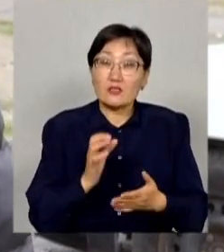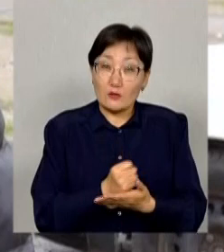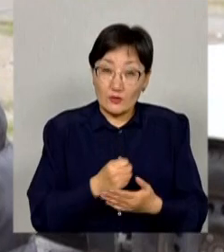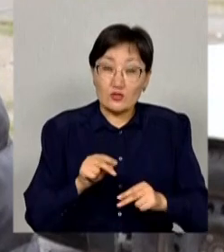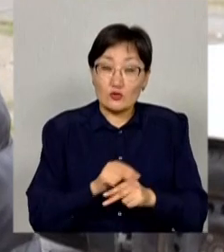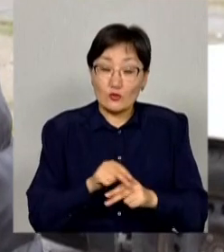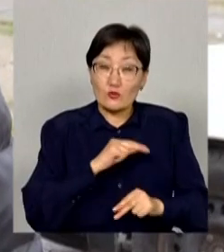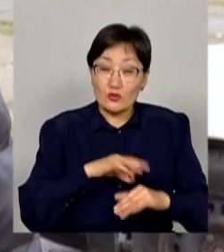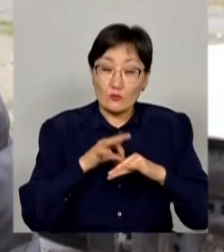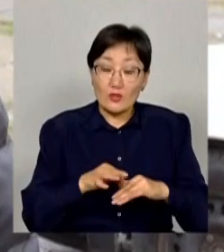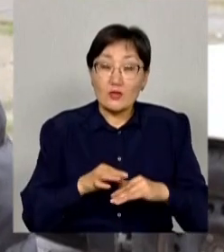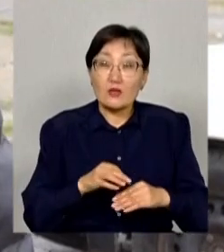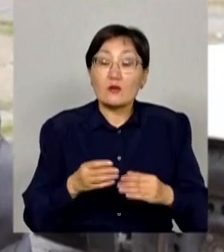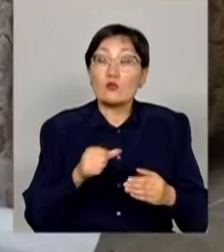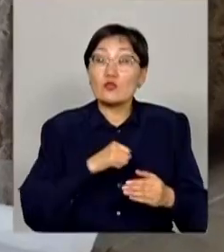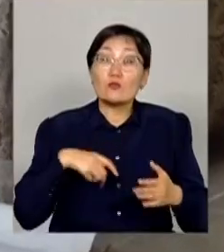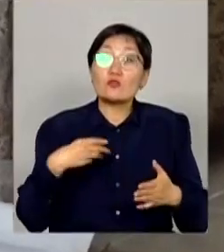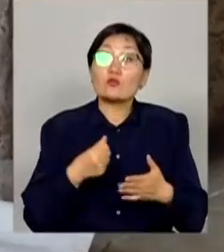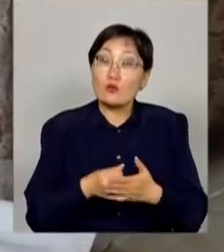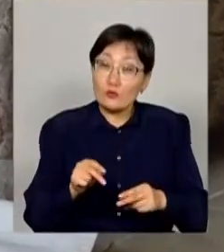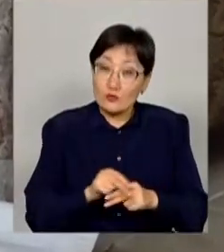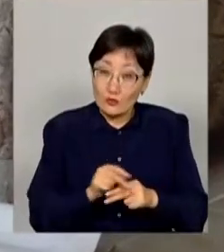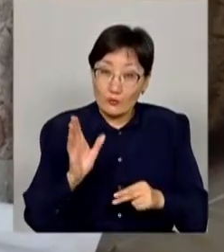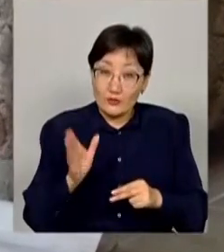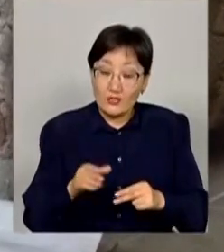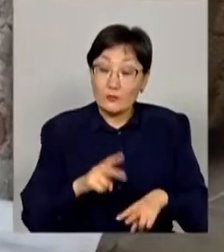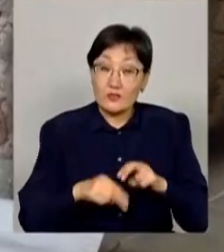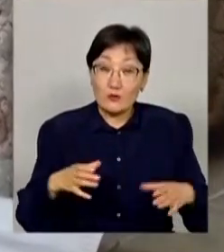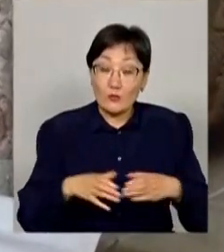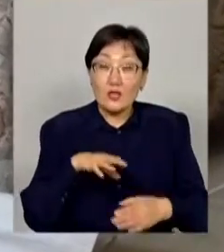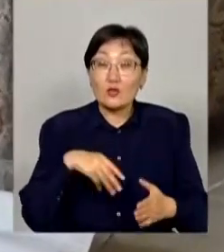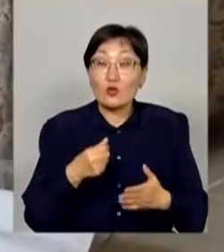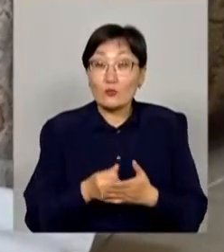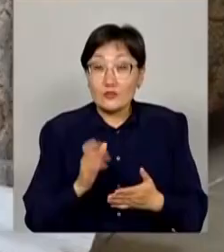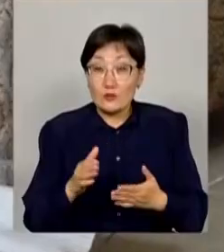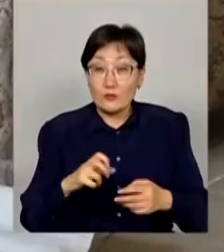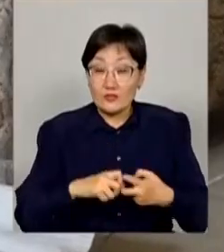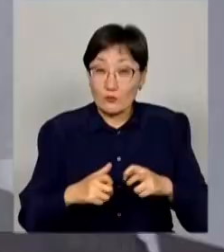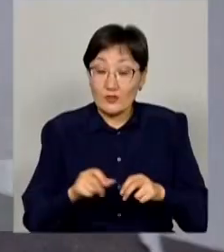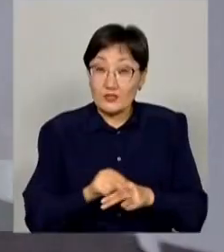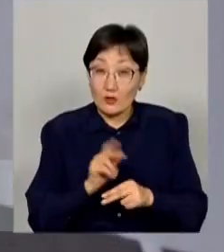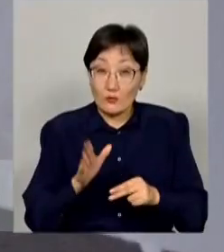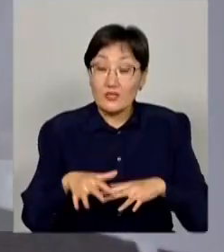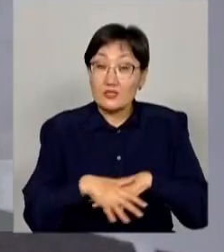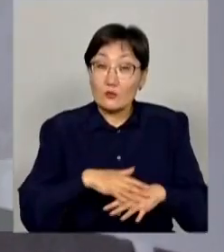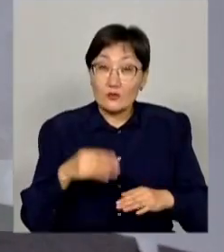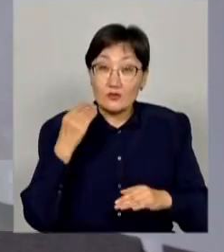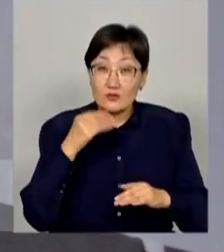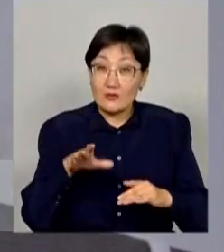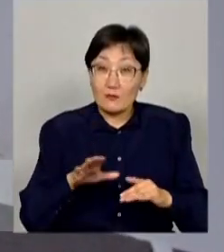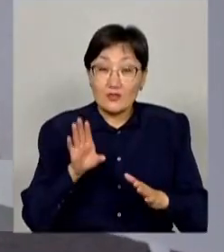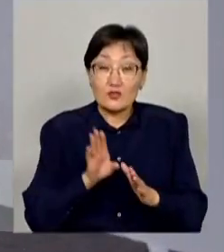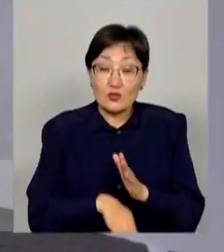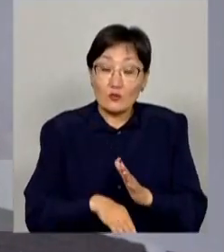жөндеудеміз. Шығынын бәрін өзіміз көтереміз. Барлық шығында мердігер өтейтін болды, олқылық жойылады. Ал тұрғындар сапасыз құрылысқа